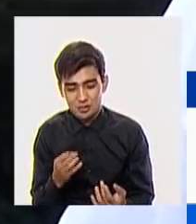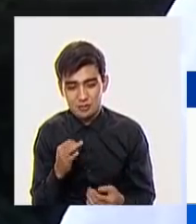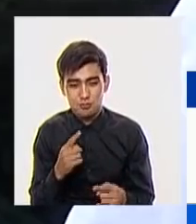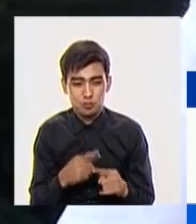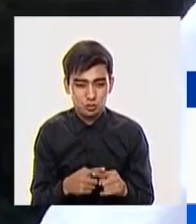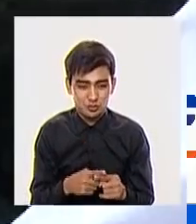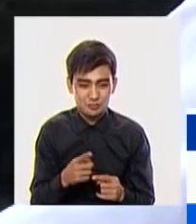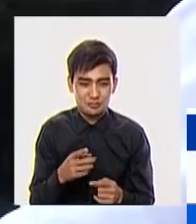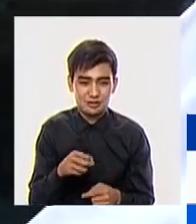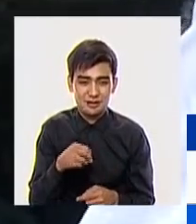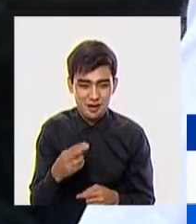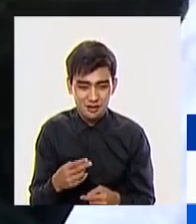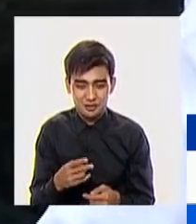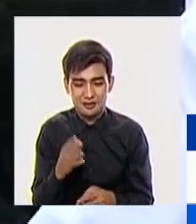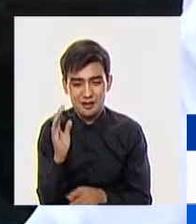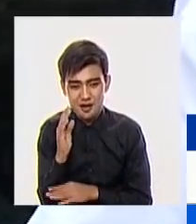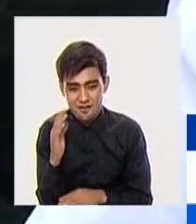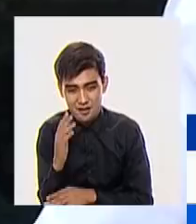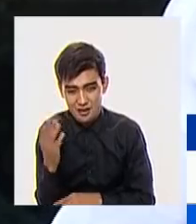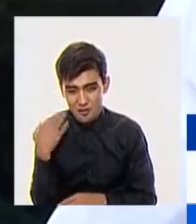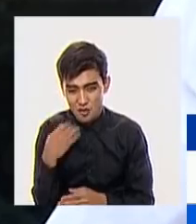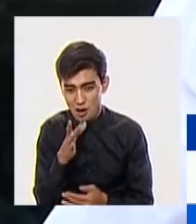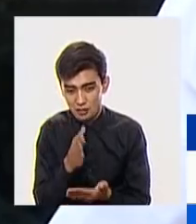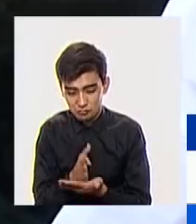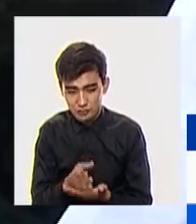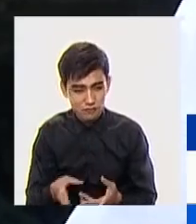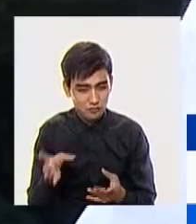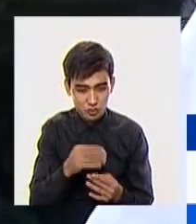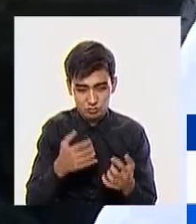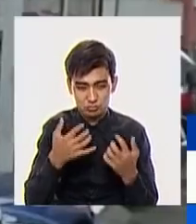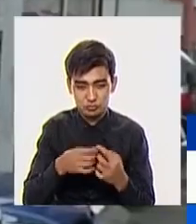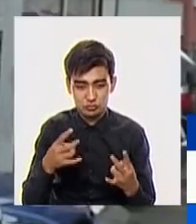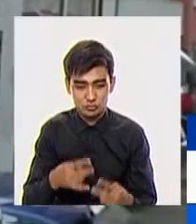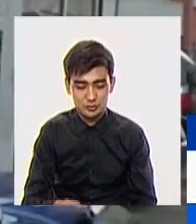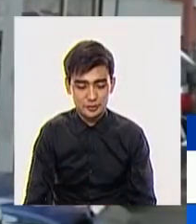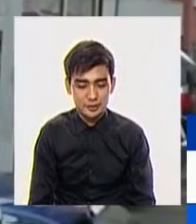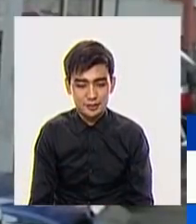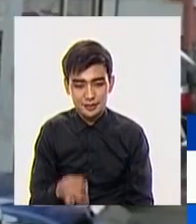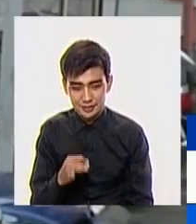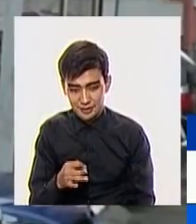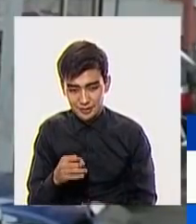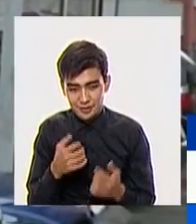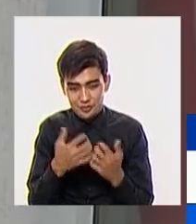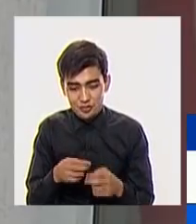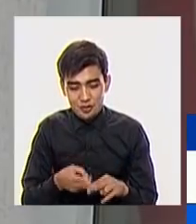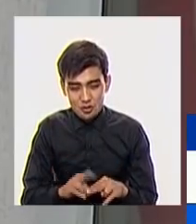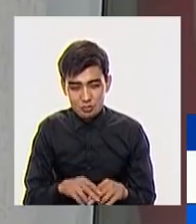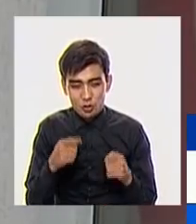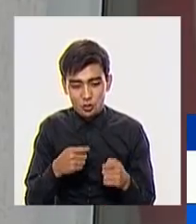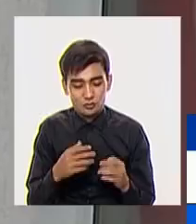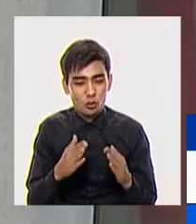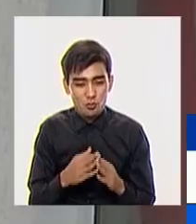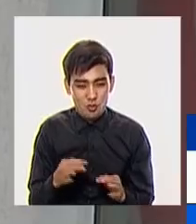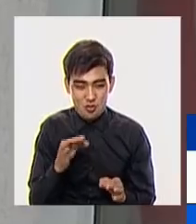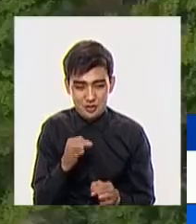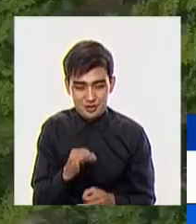я говорю, насаждение, к примеру, как деревья многолетние. Это все учитывается при оценке. По данным оценщиков и сайта по продаже